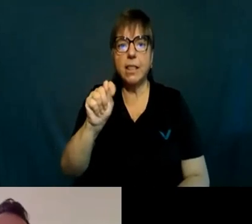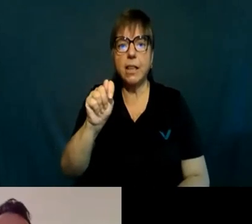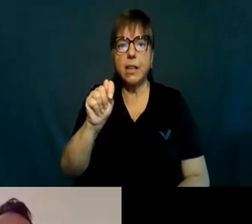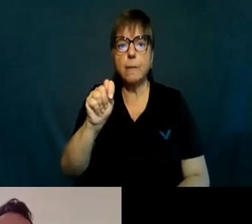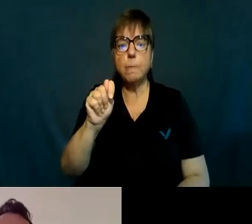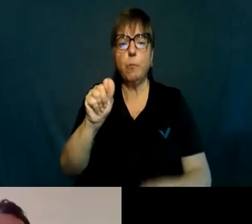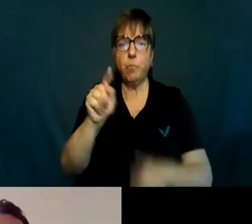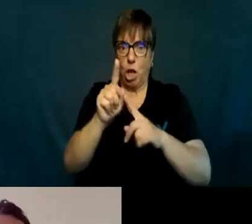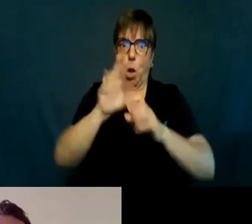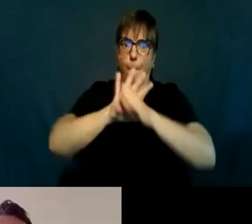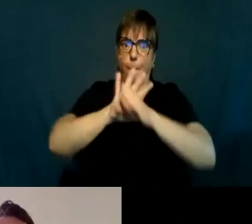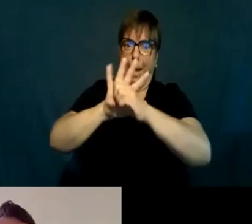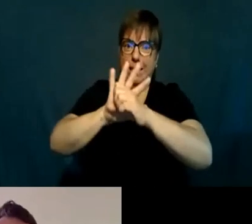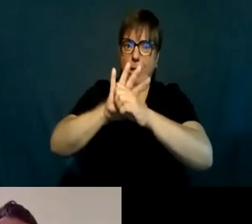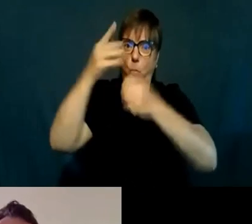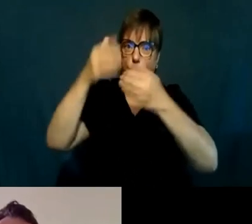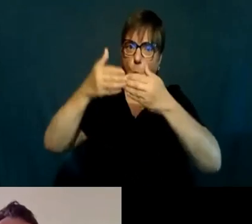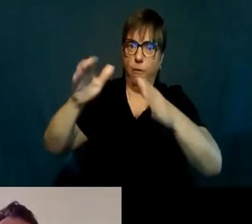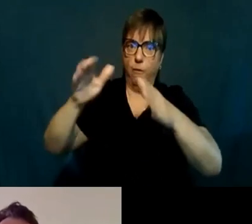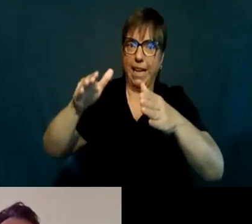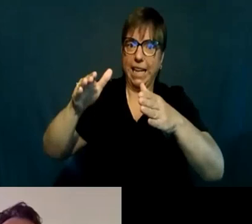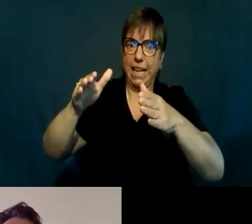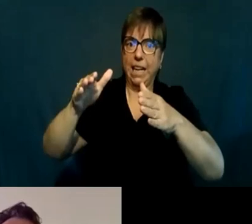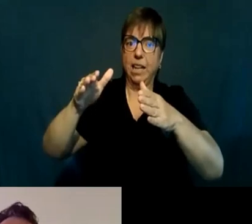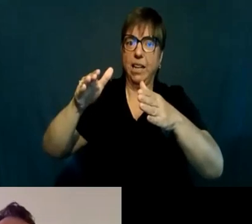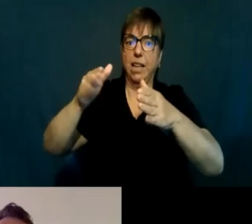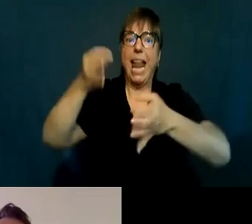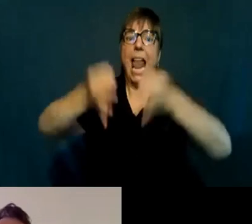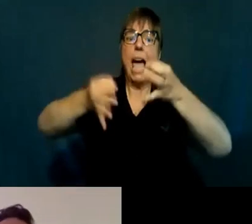des pressions, mais une volonté de rouvrir la cour itinérante